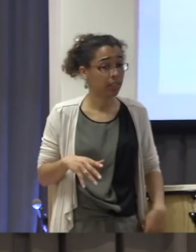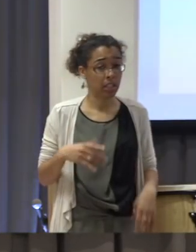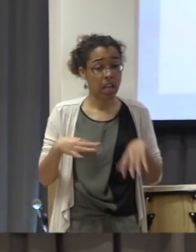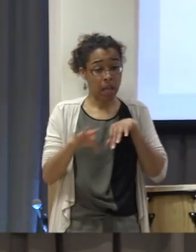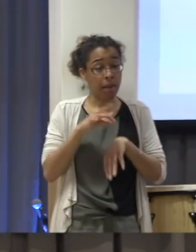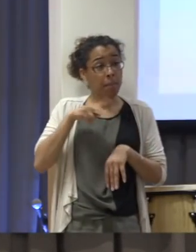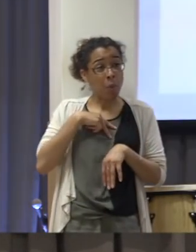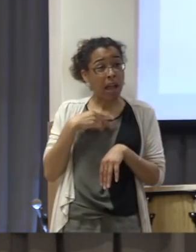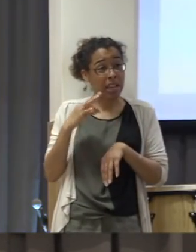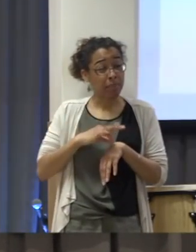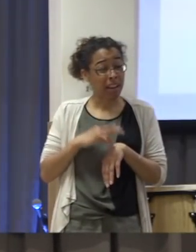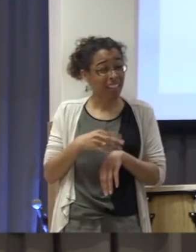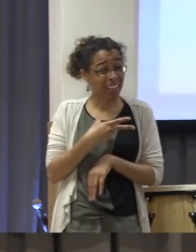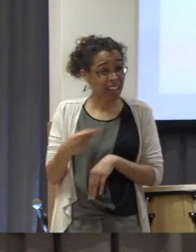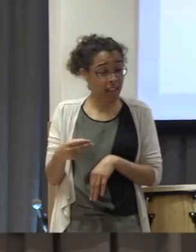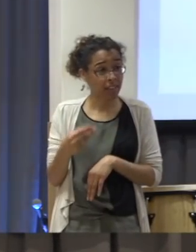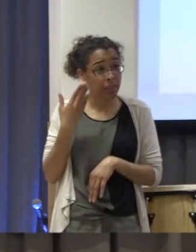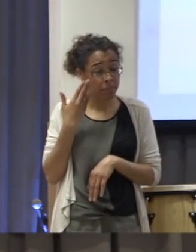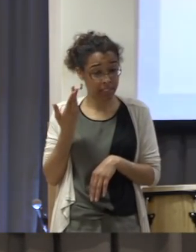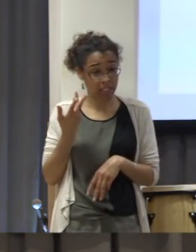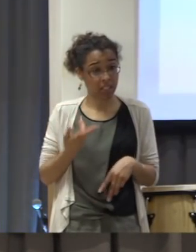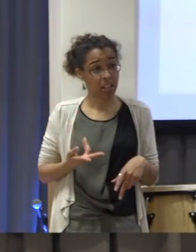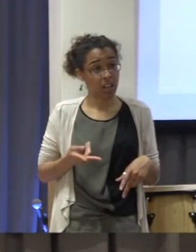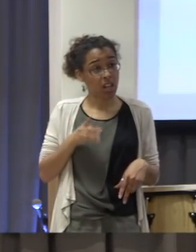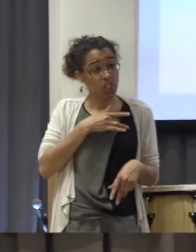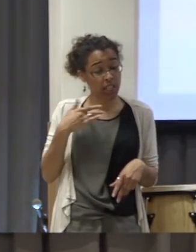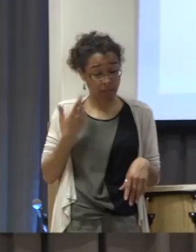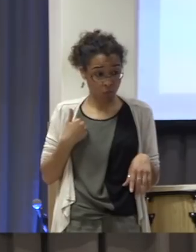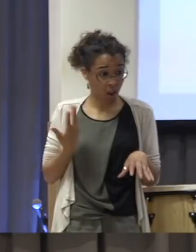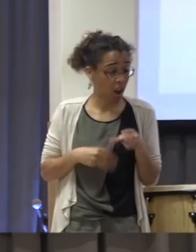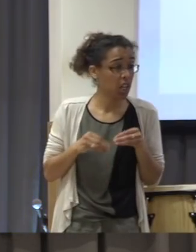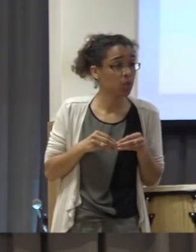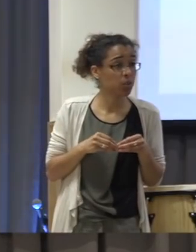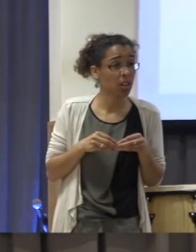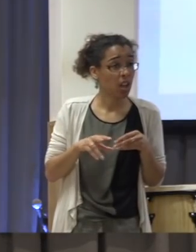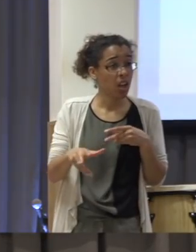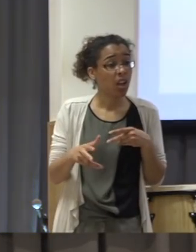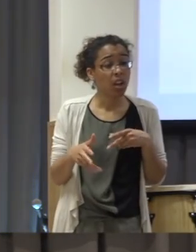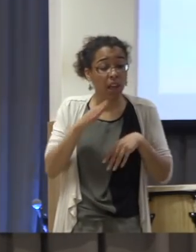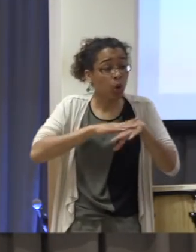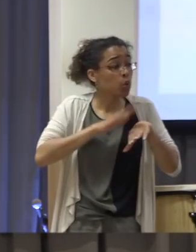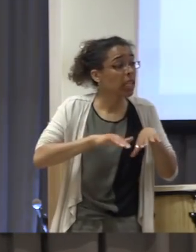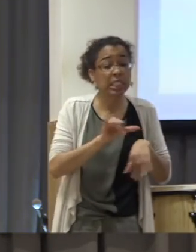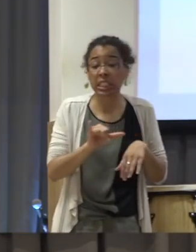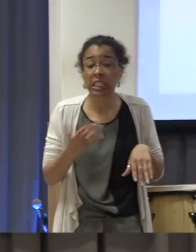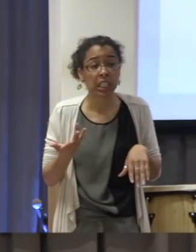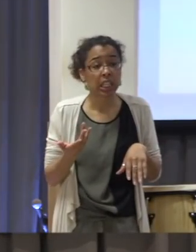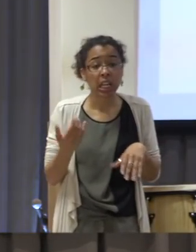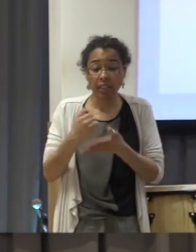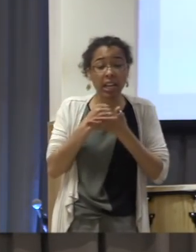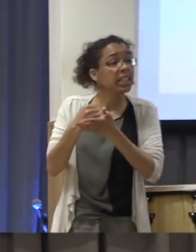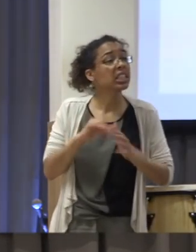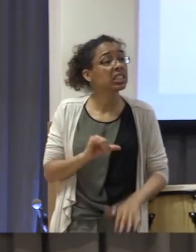est trop grave malade. Et si j'ajoute encore, si je m'ajoute, mais qui va consoler qui? Qui va aider qui?